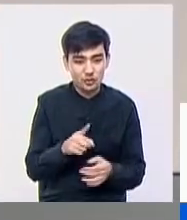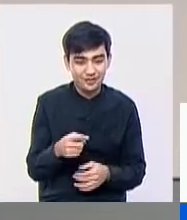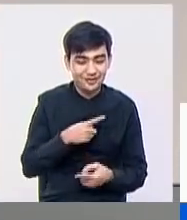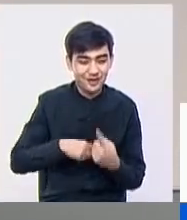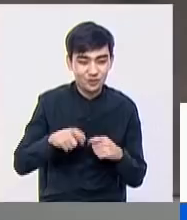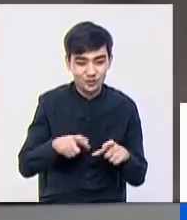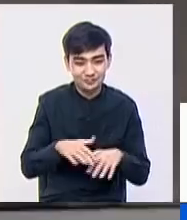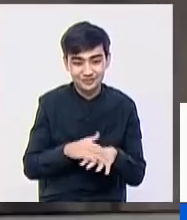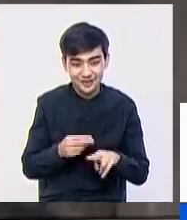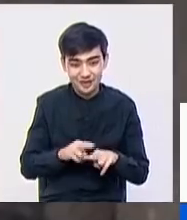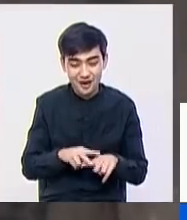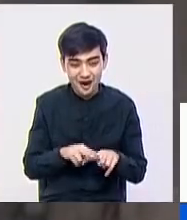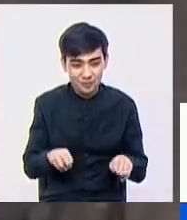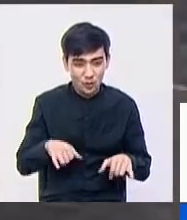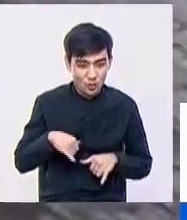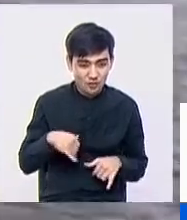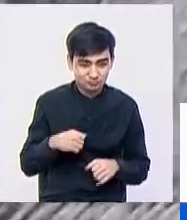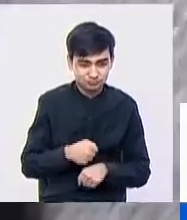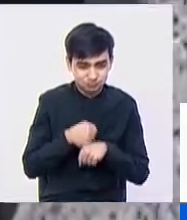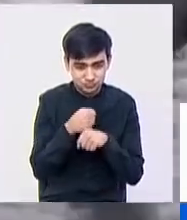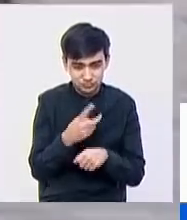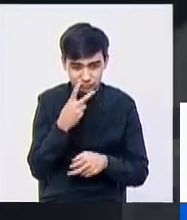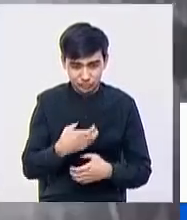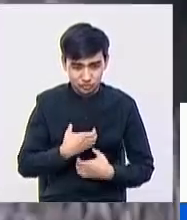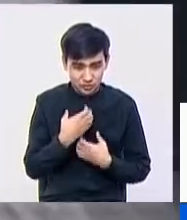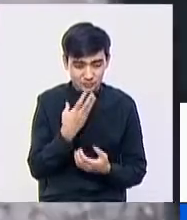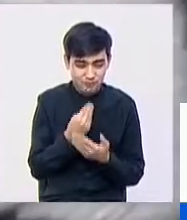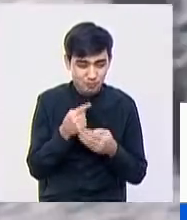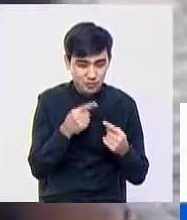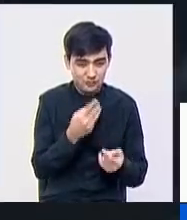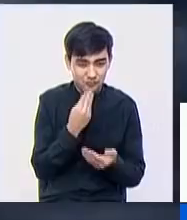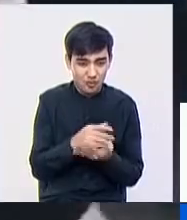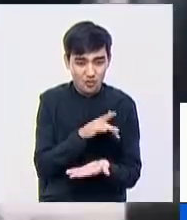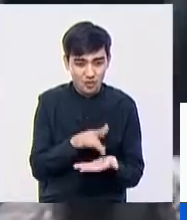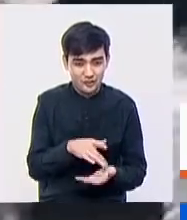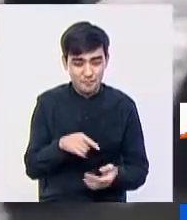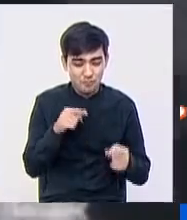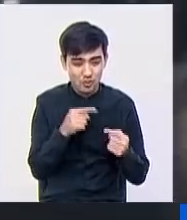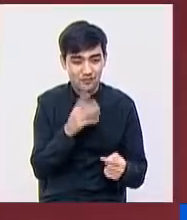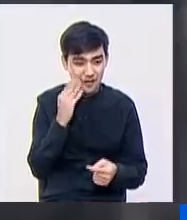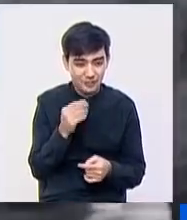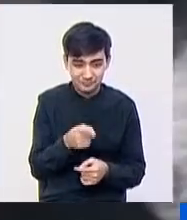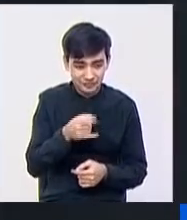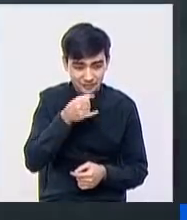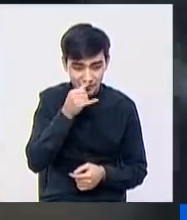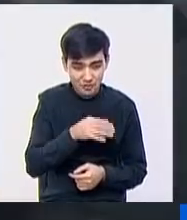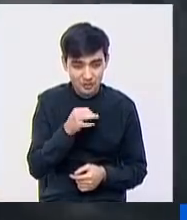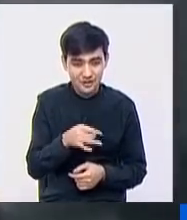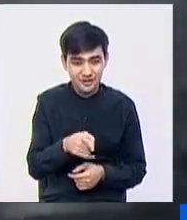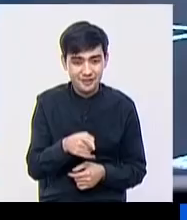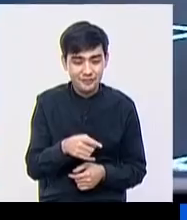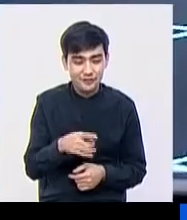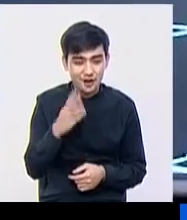наши граждане, потому что такой вандализм, такое варварство против своих городов, против Алматы, это невозможно представить, что это